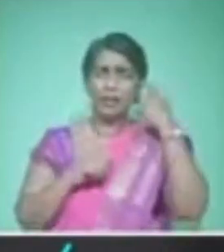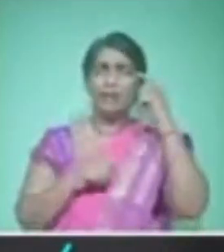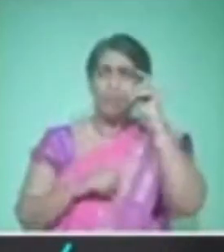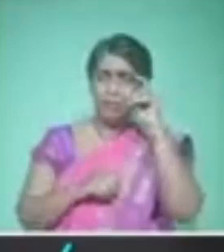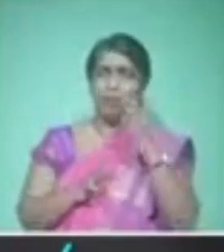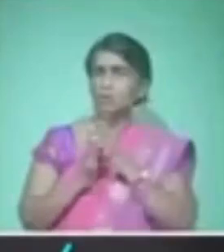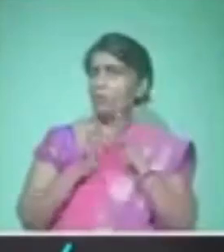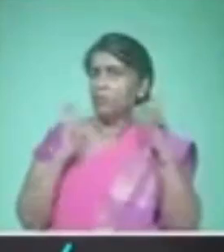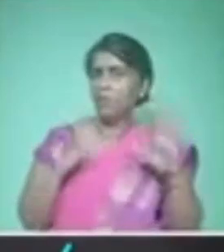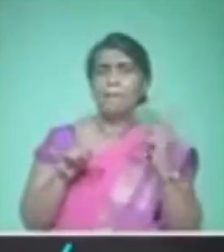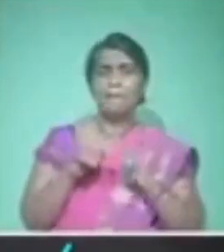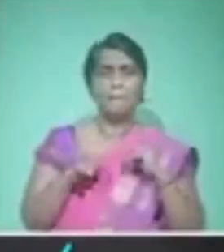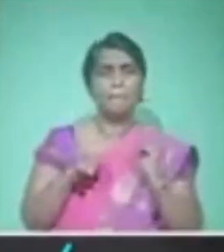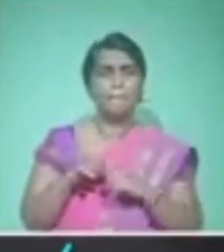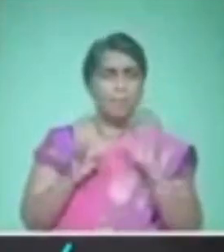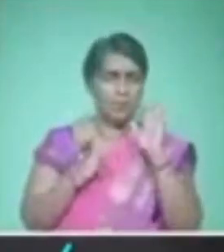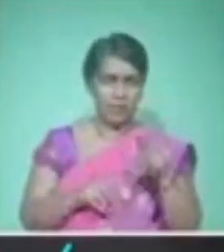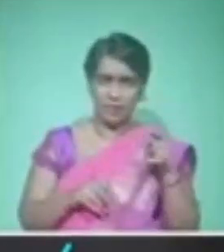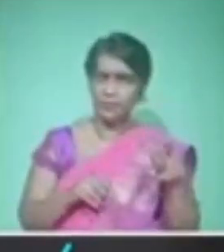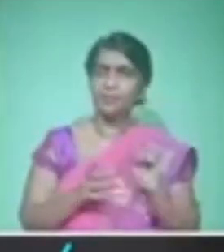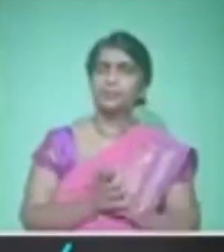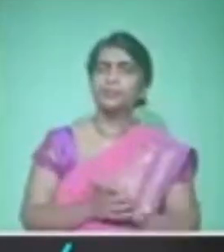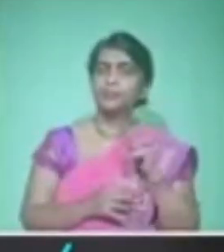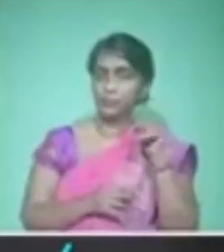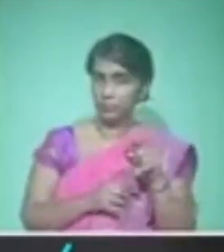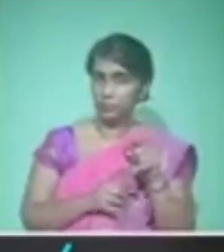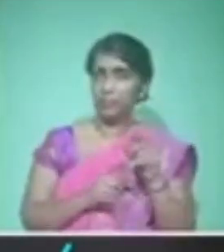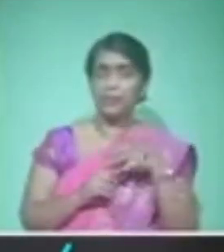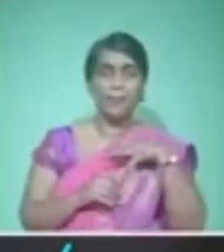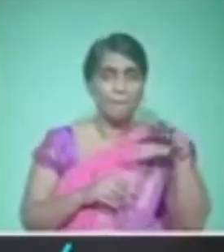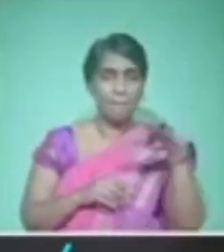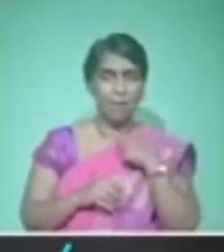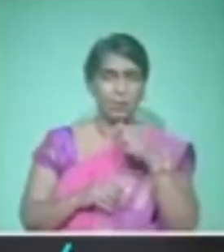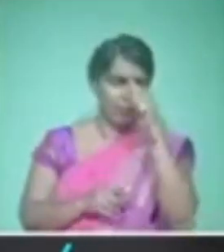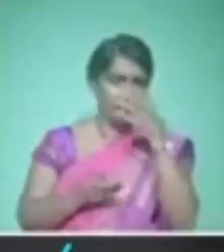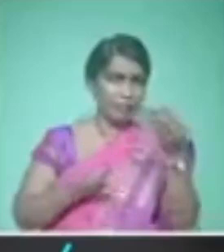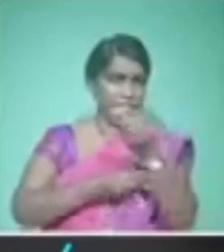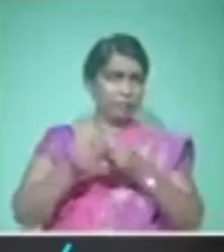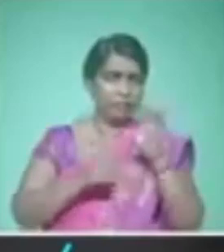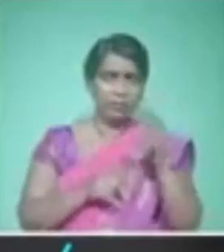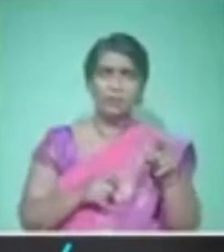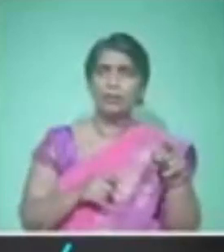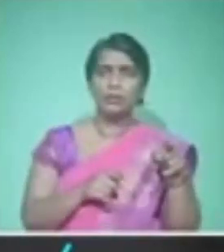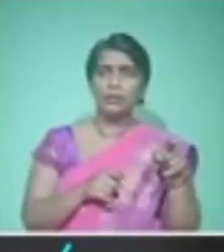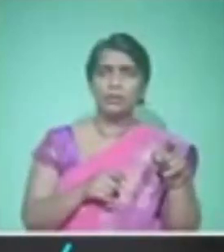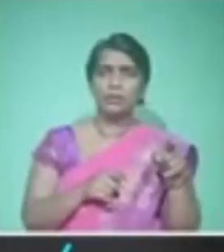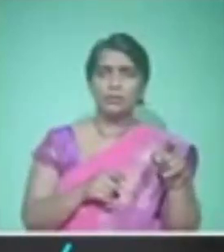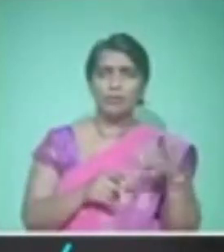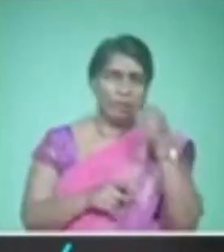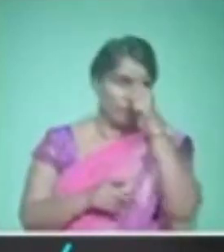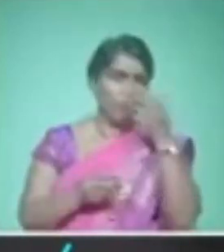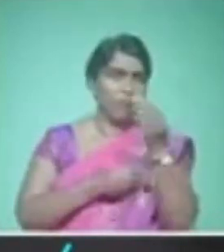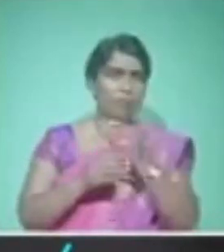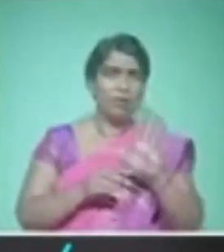පුළුවන් කොච්චර විශාල ප්‍රශ්නයක් ඇති වෙලා තියෙනවද කියලා. ඔබතුමා පාවිච්චි කළා අර මාෆියාවක් කියන එක. ඒක මාෆියාවක්